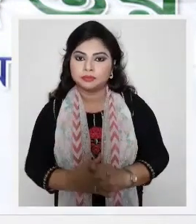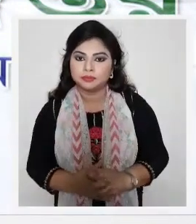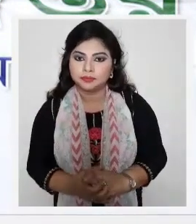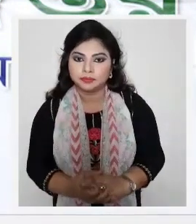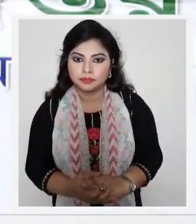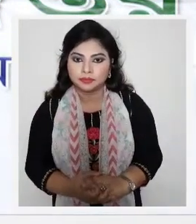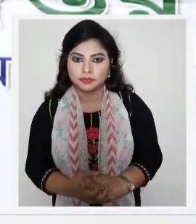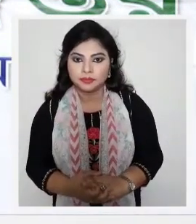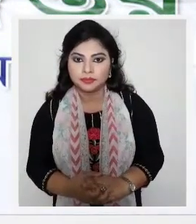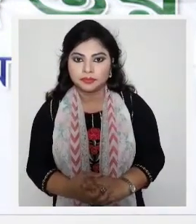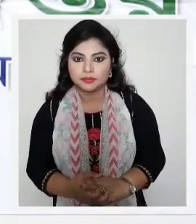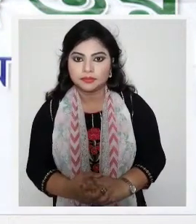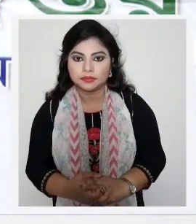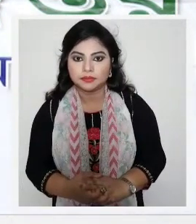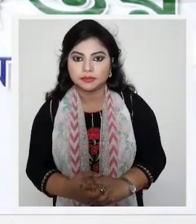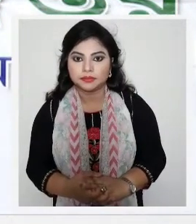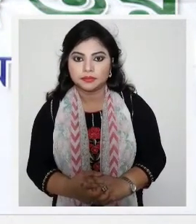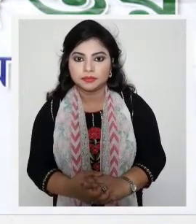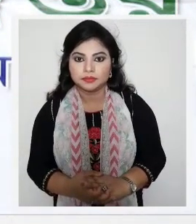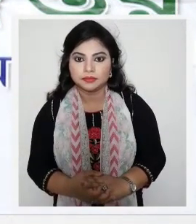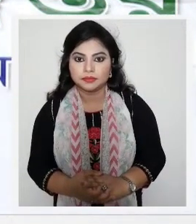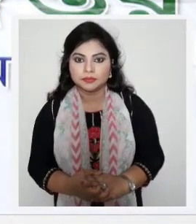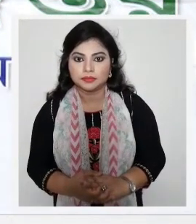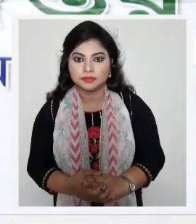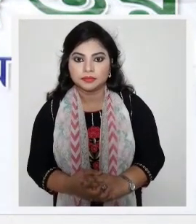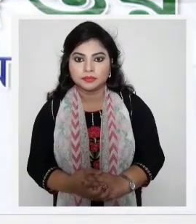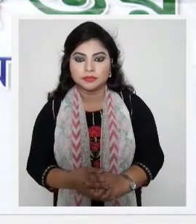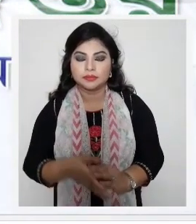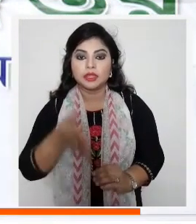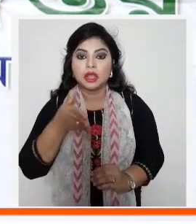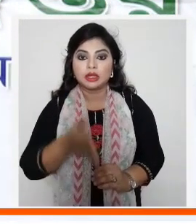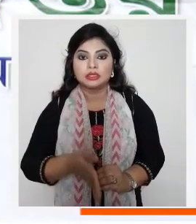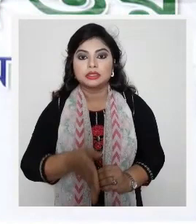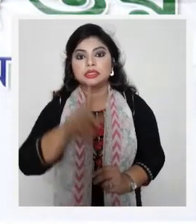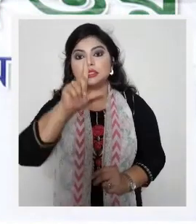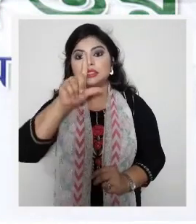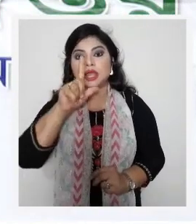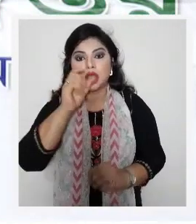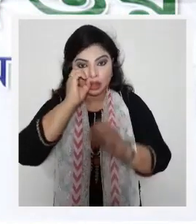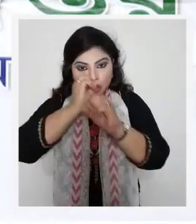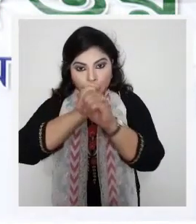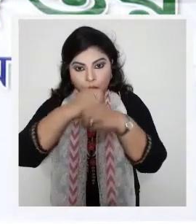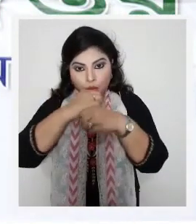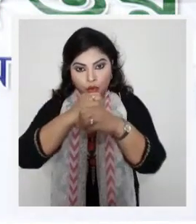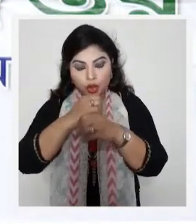পরতে উদ্বুদ্ধ করুন, সংক্রমণের ঝুঁকি এড়িয়ে চলুন।